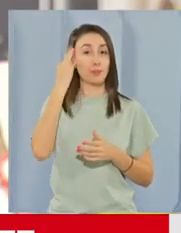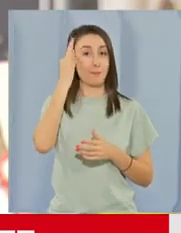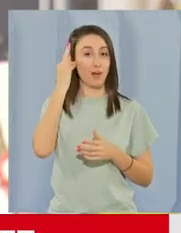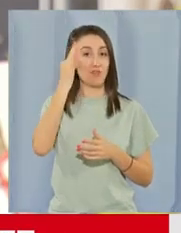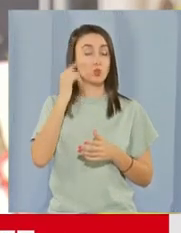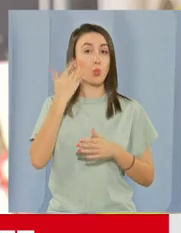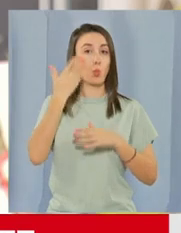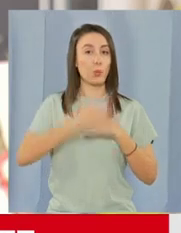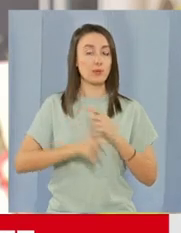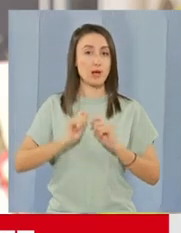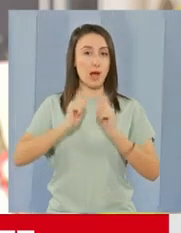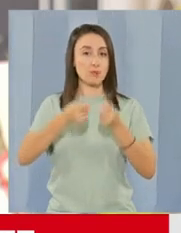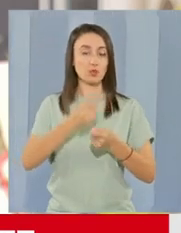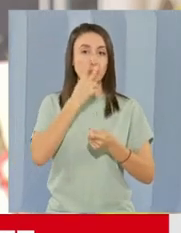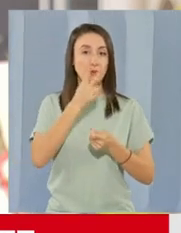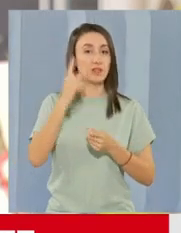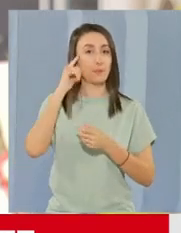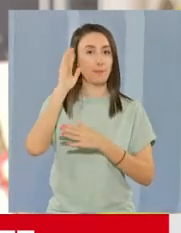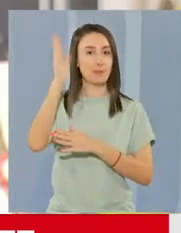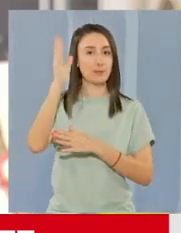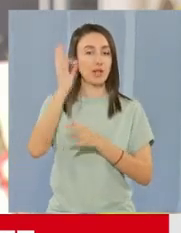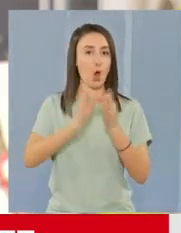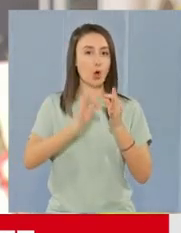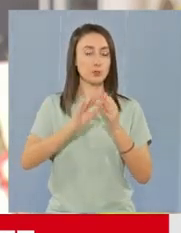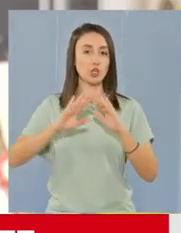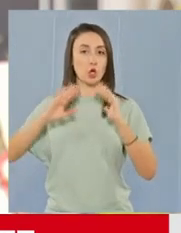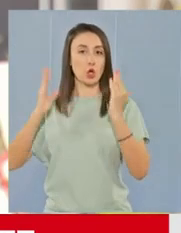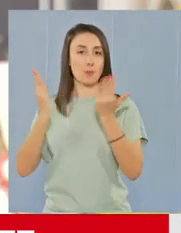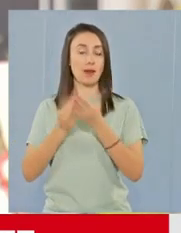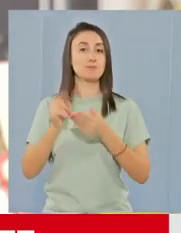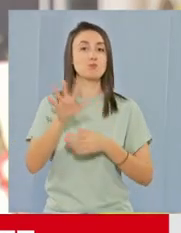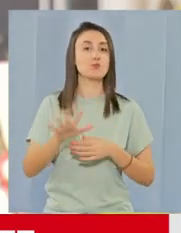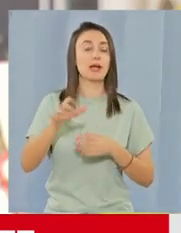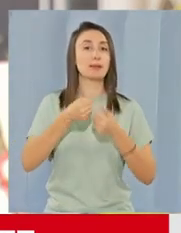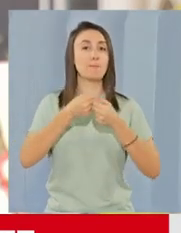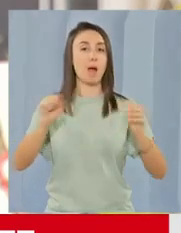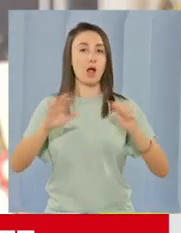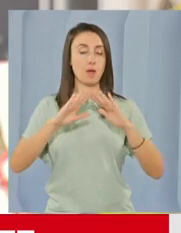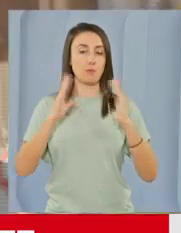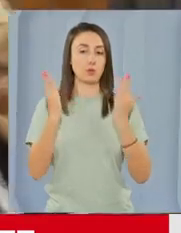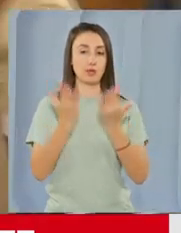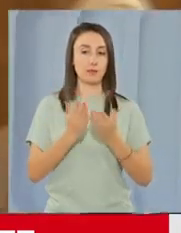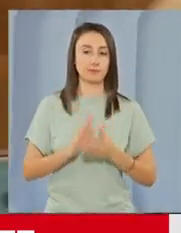din cel mai recent raport privind perspectivele economice globale publicat de Banca Mondială.